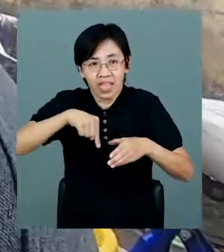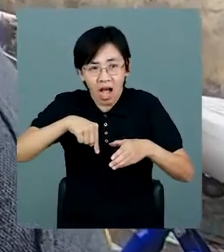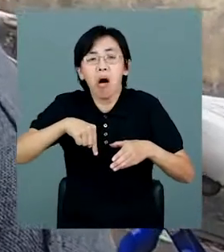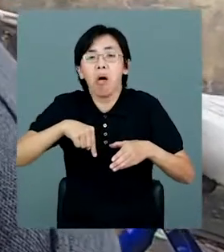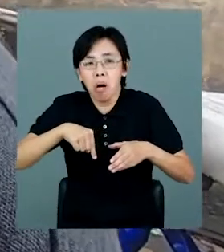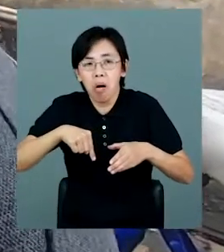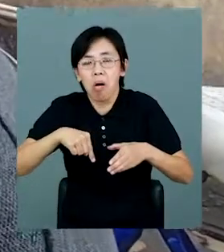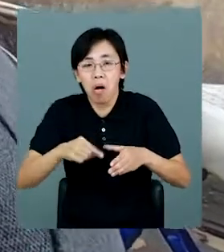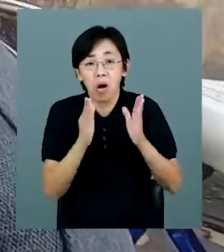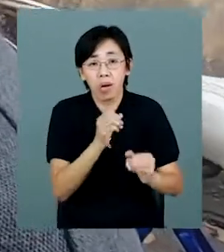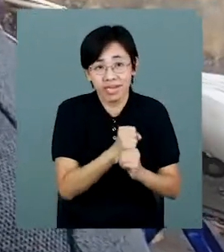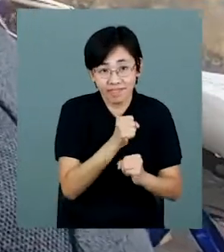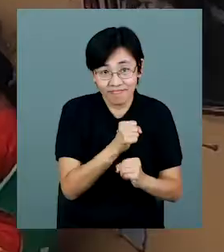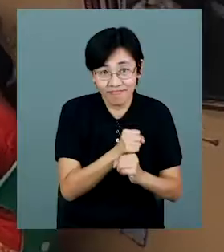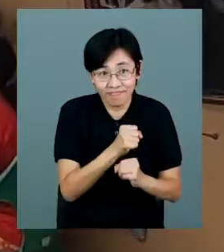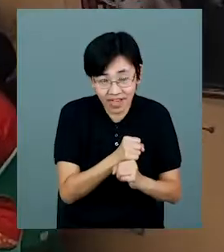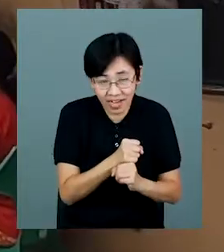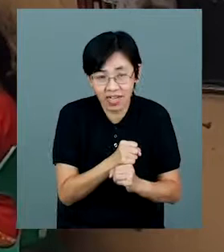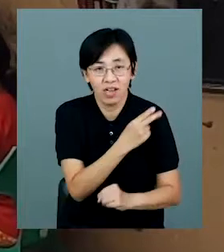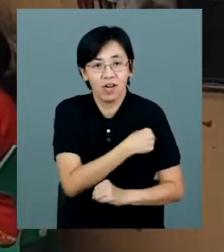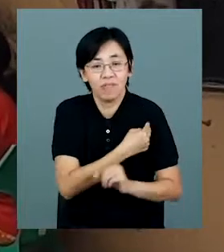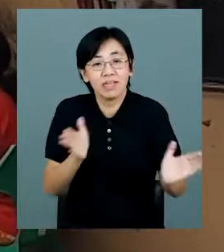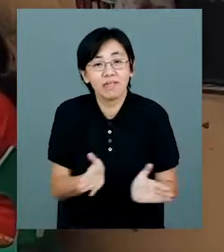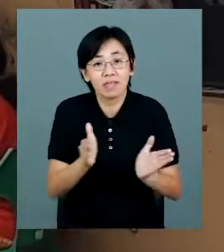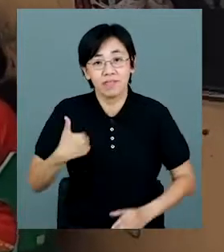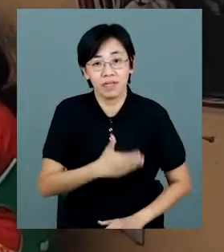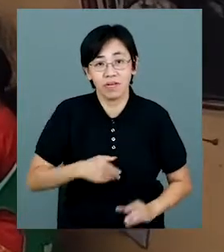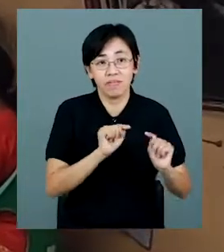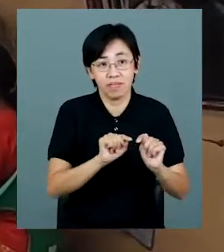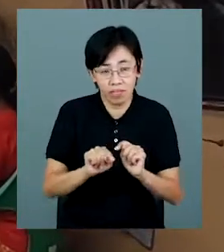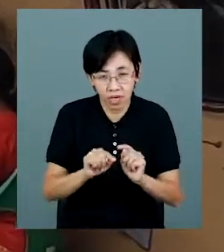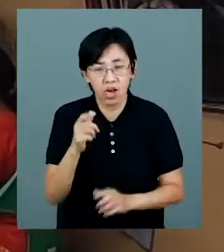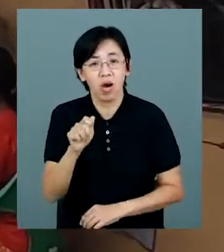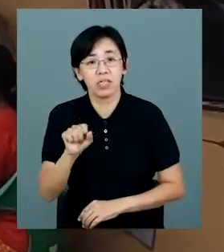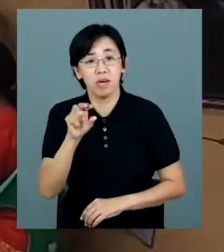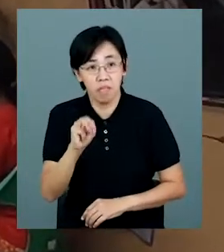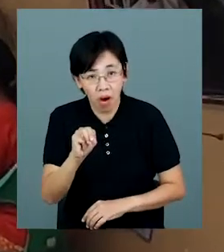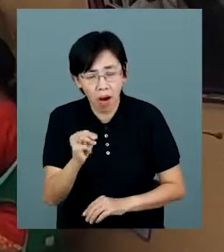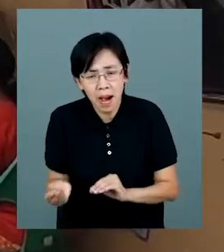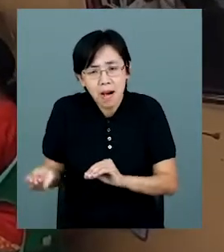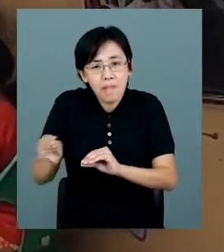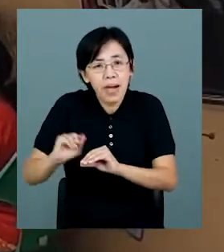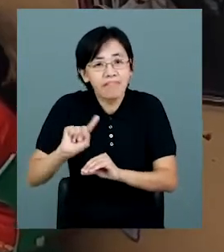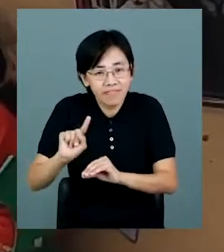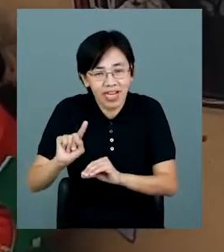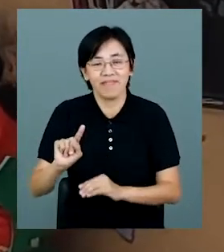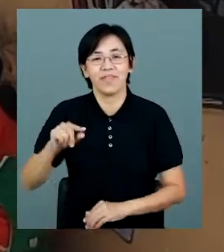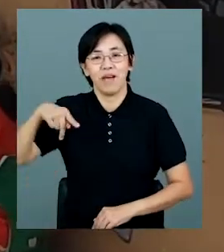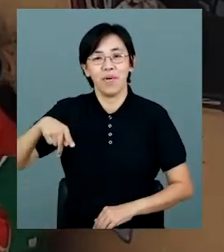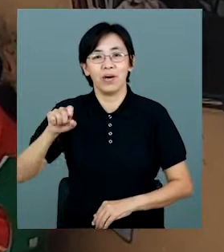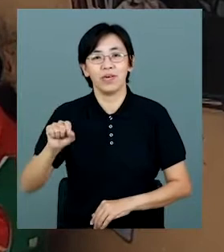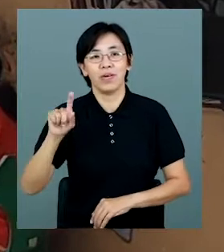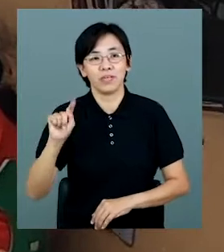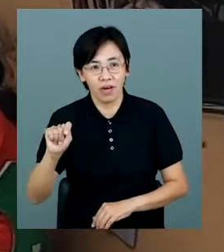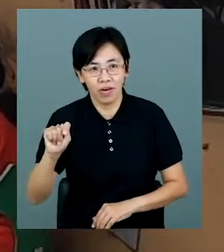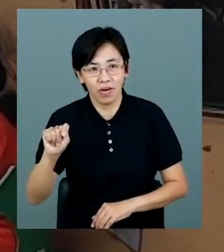ดนึงนะครับเป็นกลุ่มเพิ่มขึ้นมานอกจากเจ้าหน้าที่จากรพสก.แล้วนอกจากอสม.แล้วก็จะมี